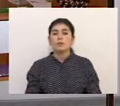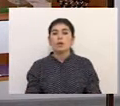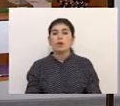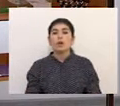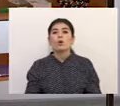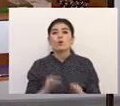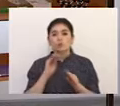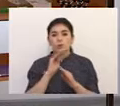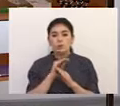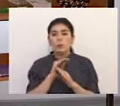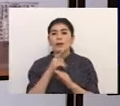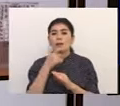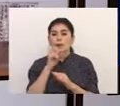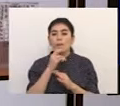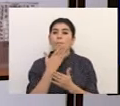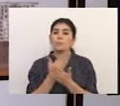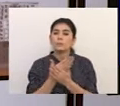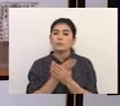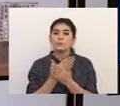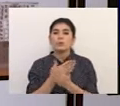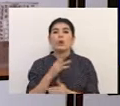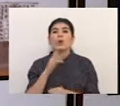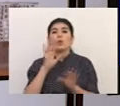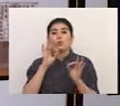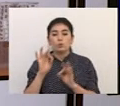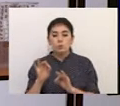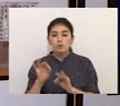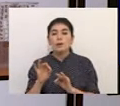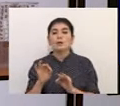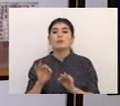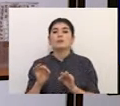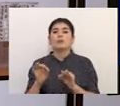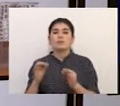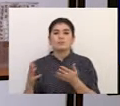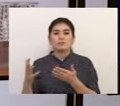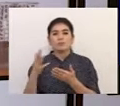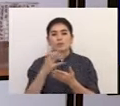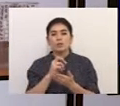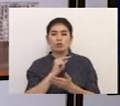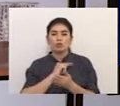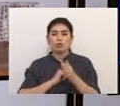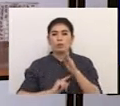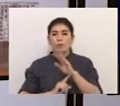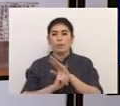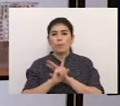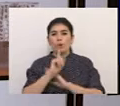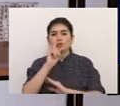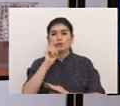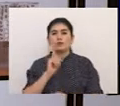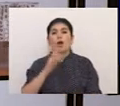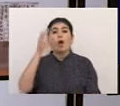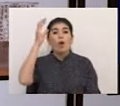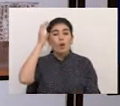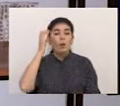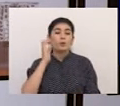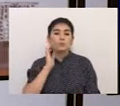Qo'shma gaplarga misollar. Kuz keldi va yig'im terim ishlari boshlandi. Olim